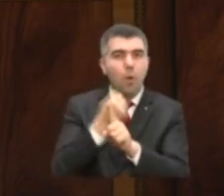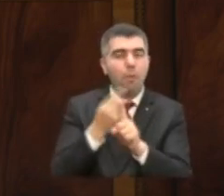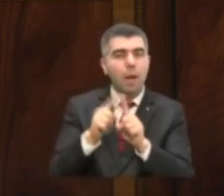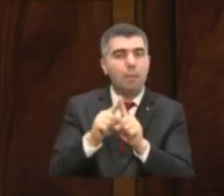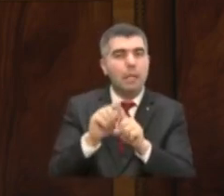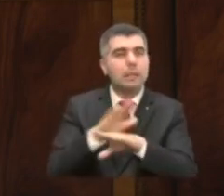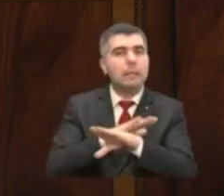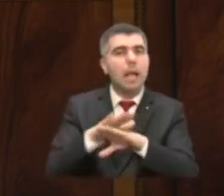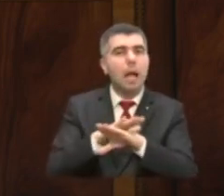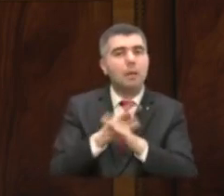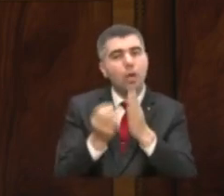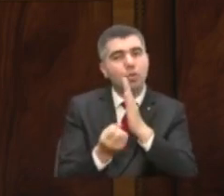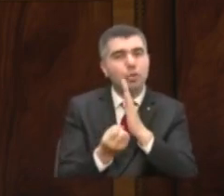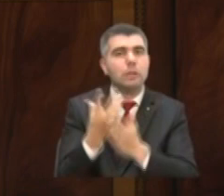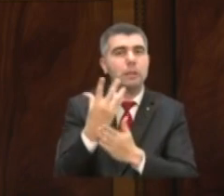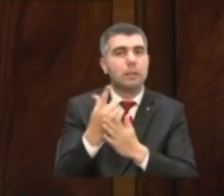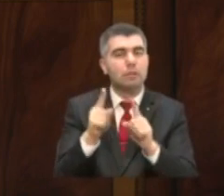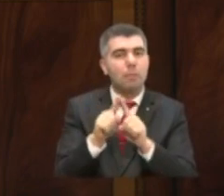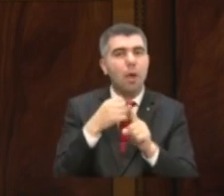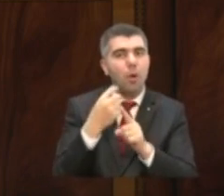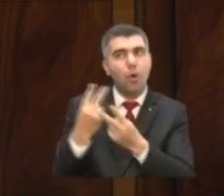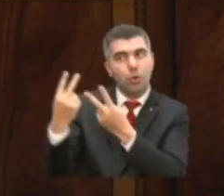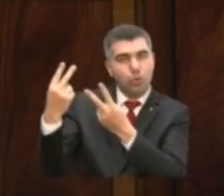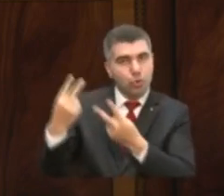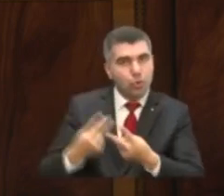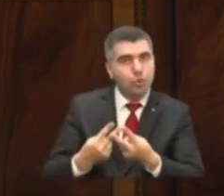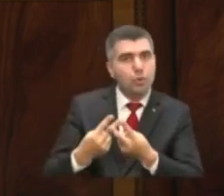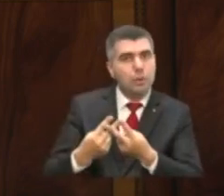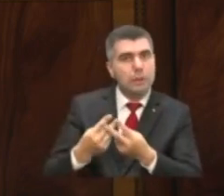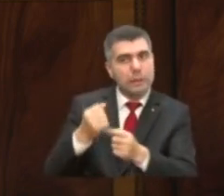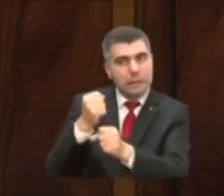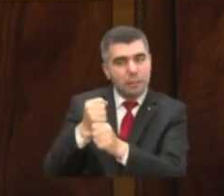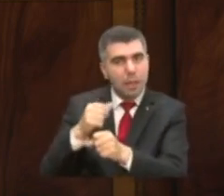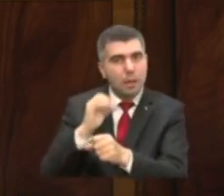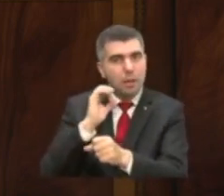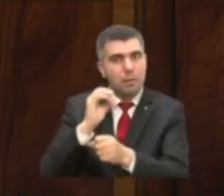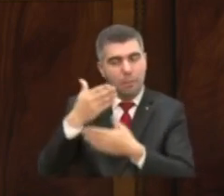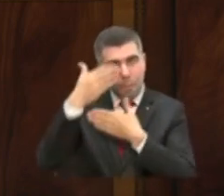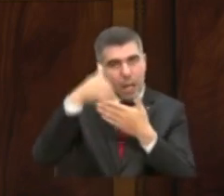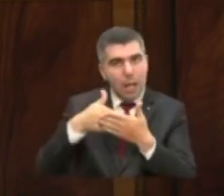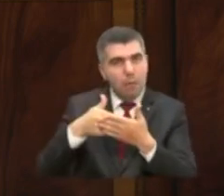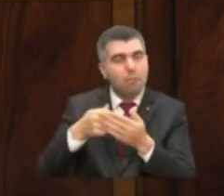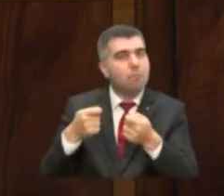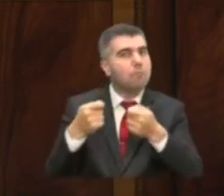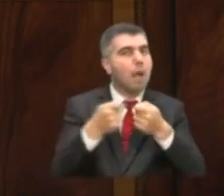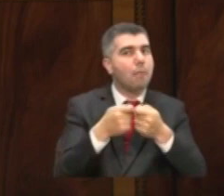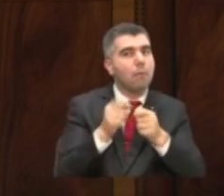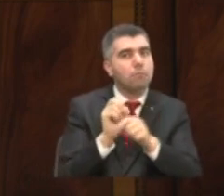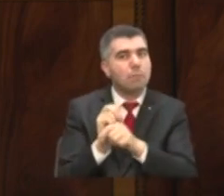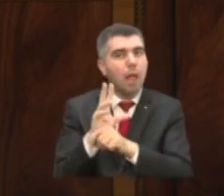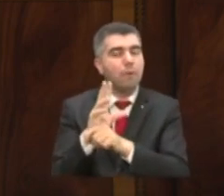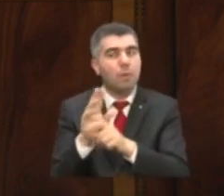وطنية جديدة في مجال الهجرة واللجوء. وهذه السياسة تأخذ بعين الاعتبار